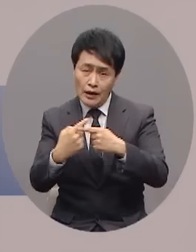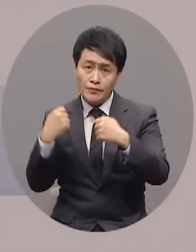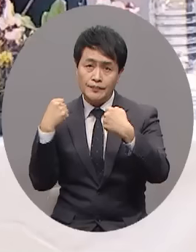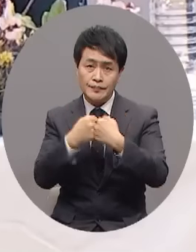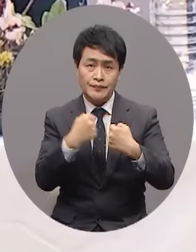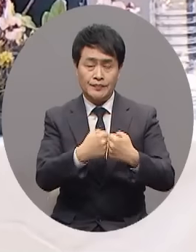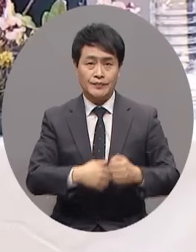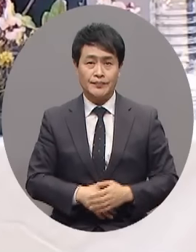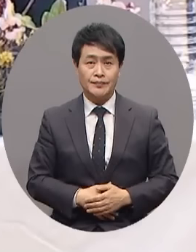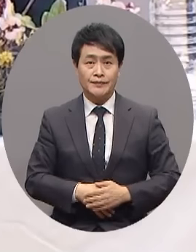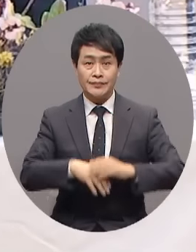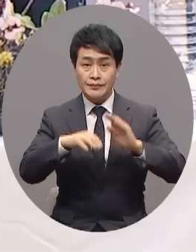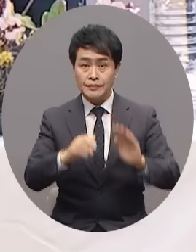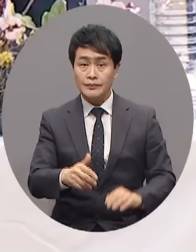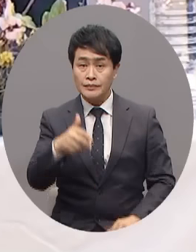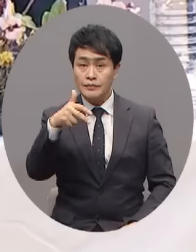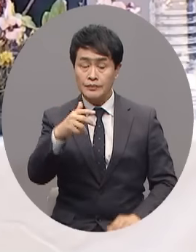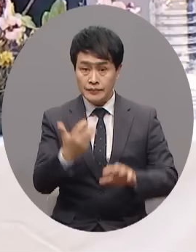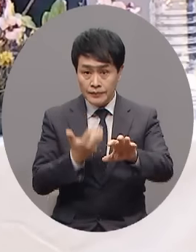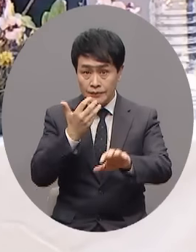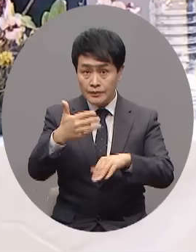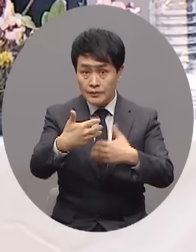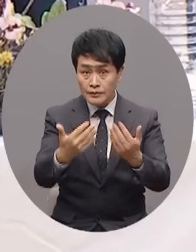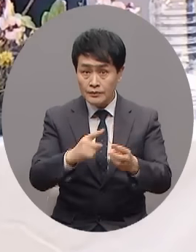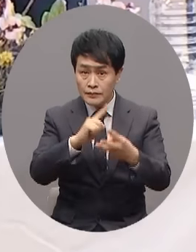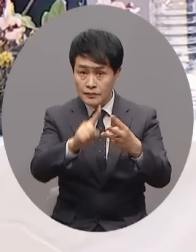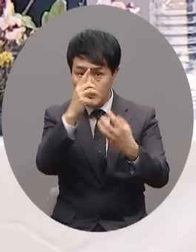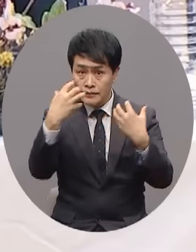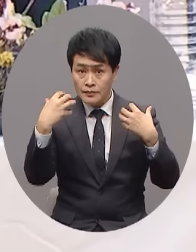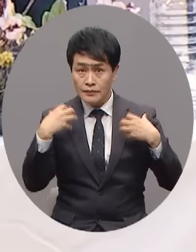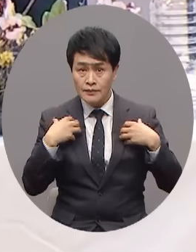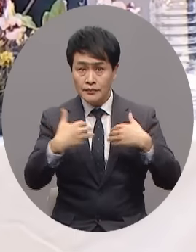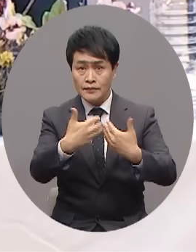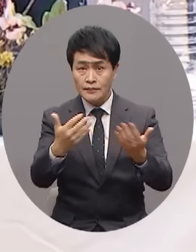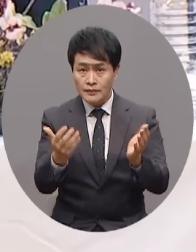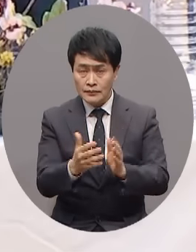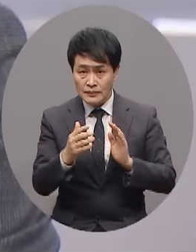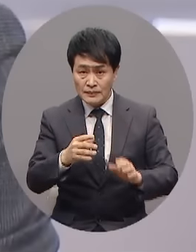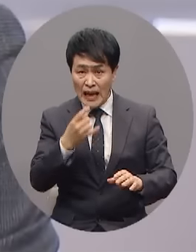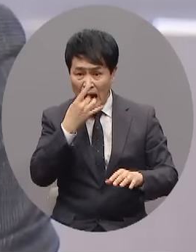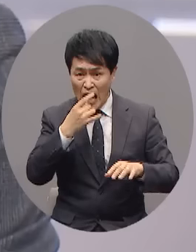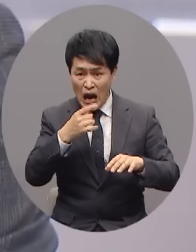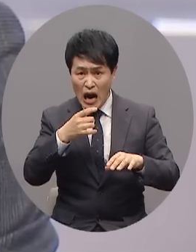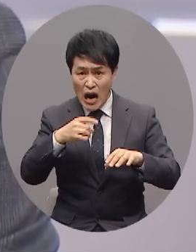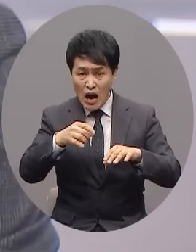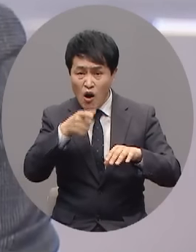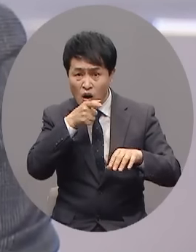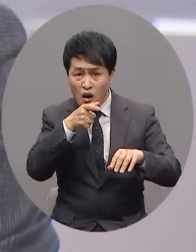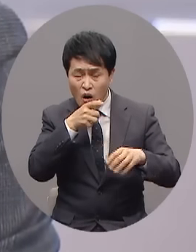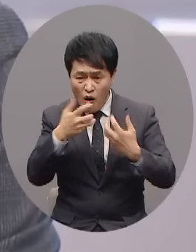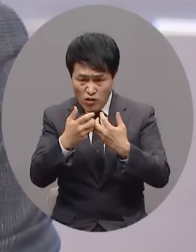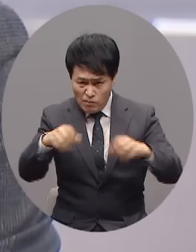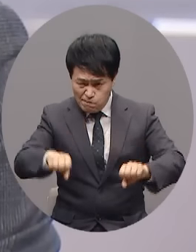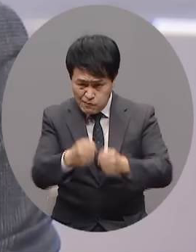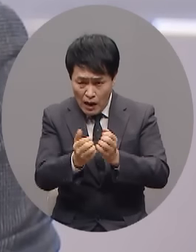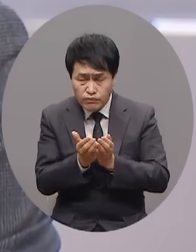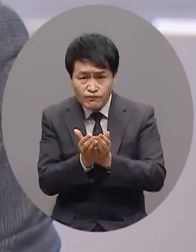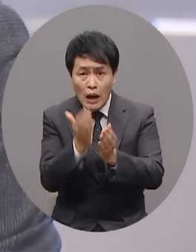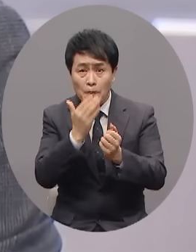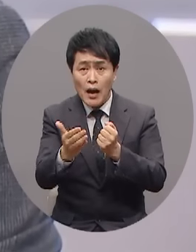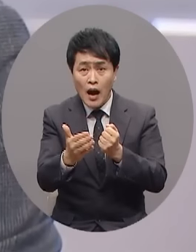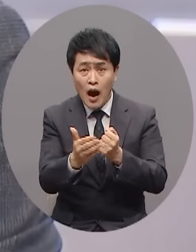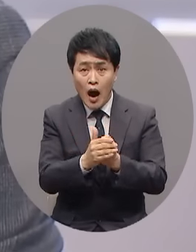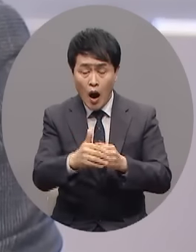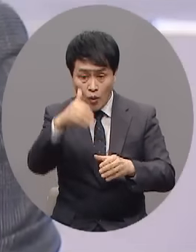것입니다. 조국 혁신당이 윤석열 정권에 깨는 쇠빙선이 될 거라며 총선 후엔 윤석열 정권